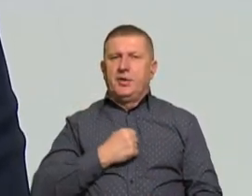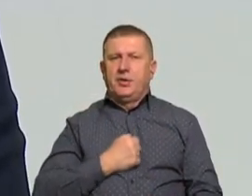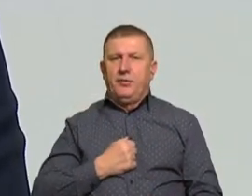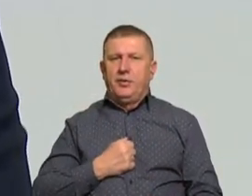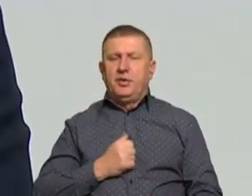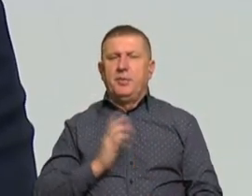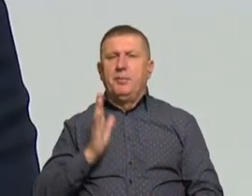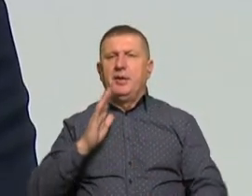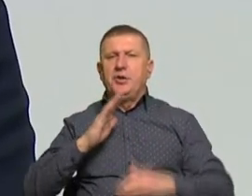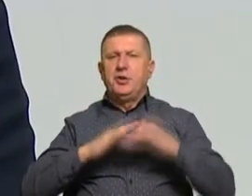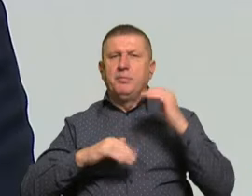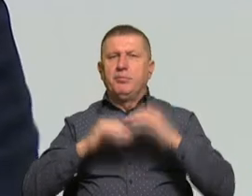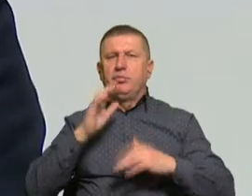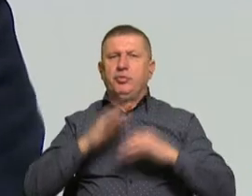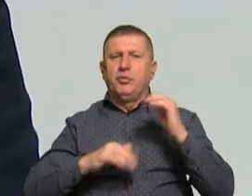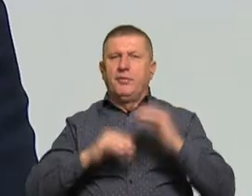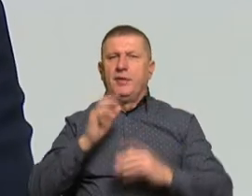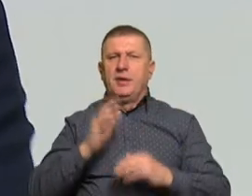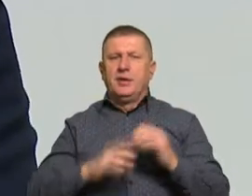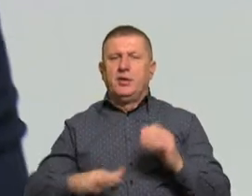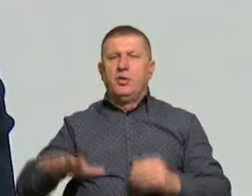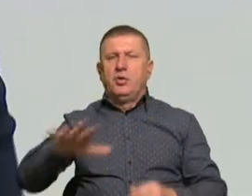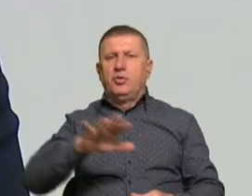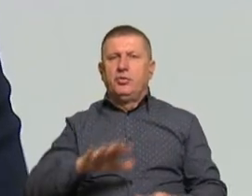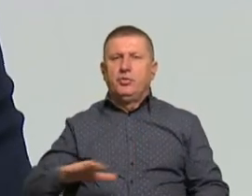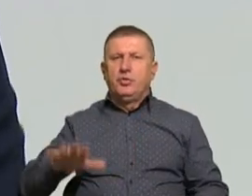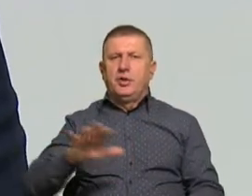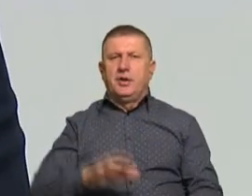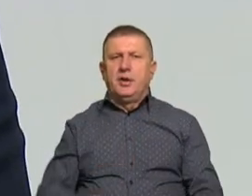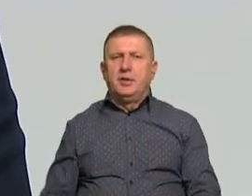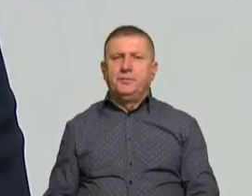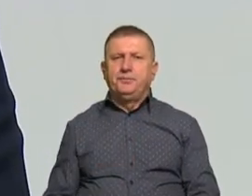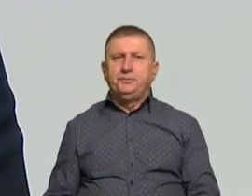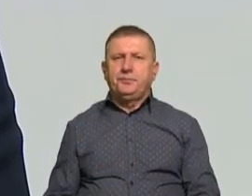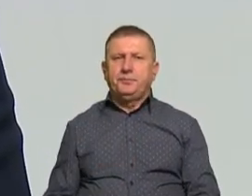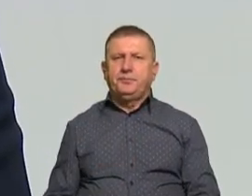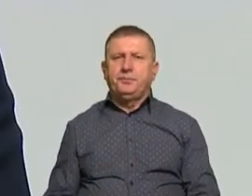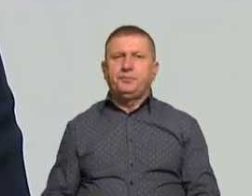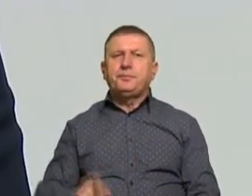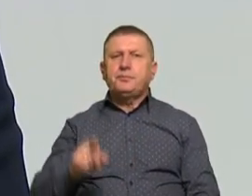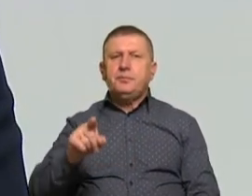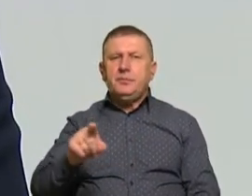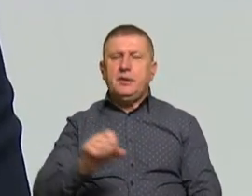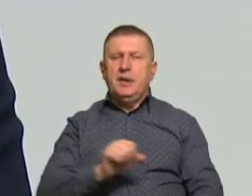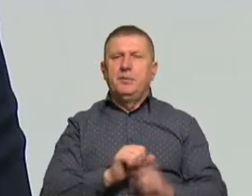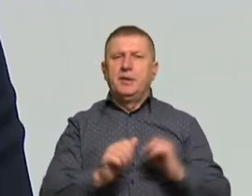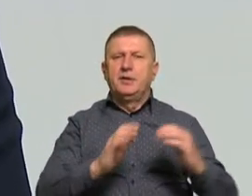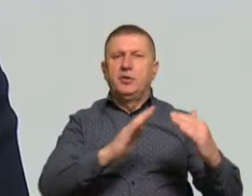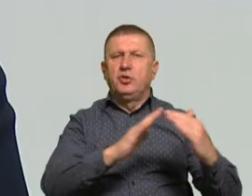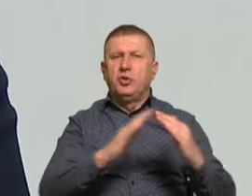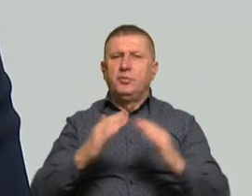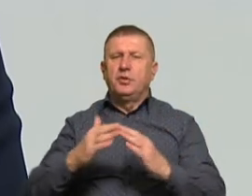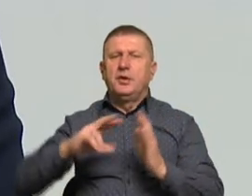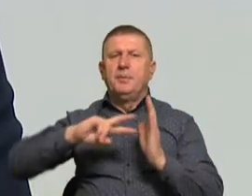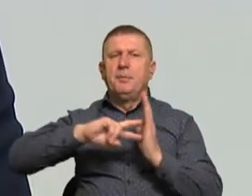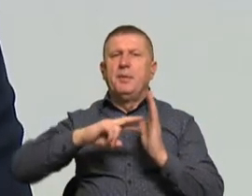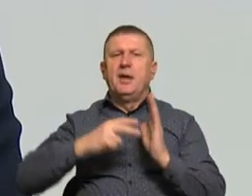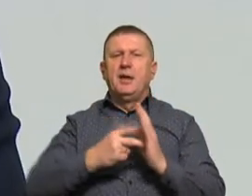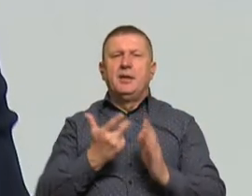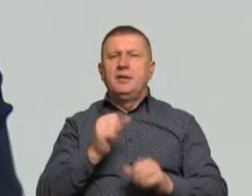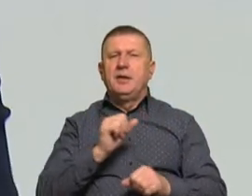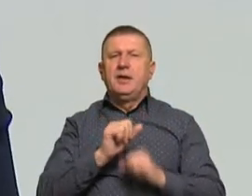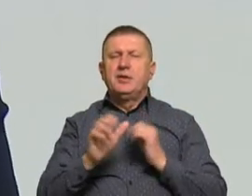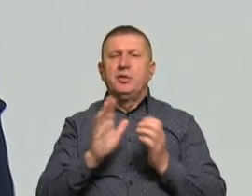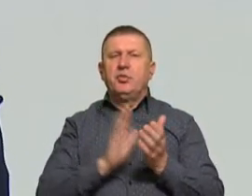wybuduje osiedle, bo w planie byłoby zapisane, że tam są domki. Ten plan nie jest uchwalany celowo. Tak, takie przynajmniej mam